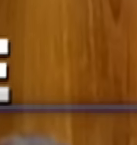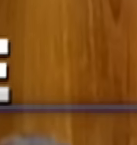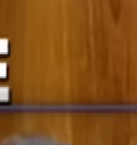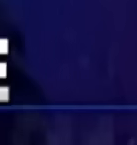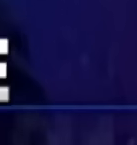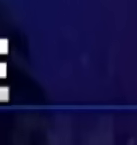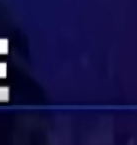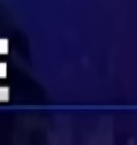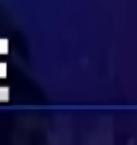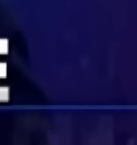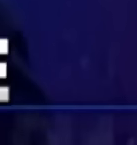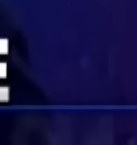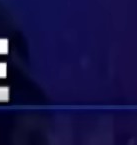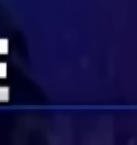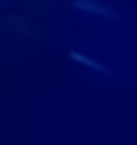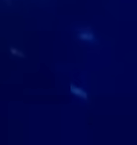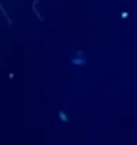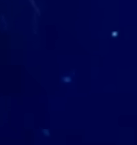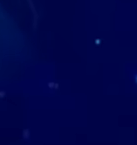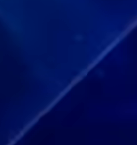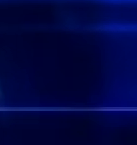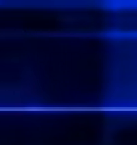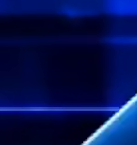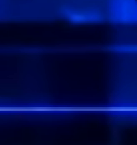region. China, bumuelta.